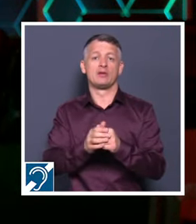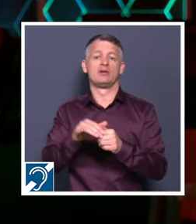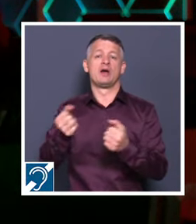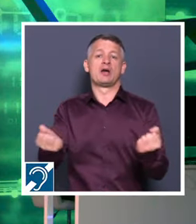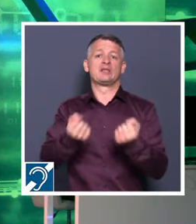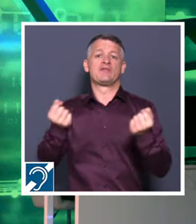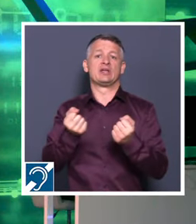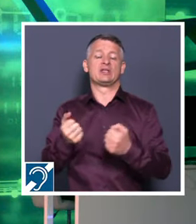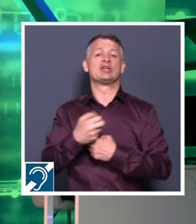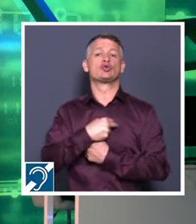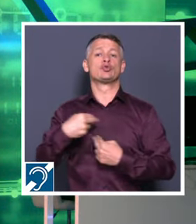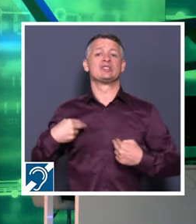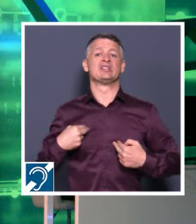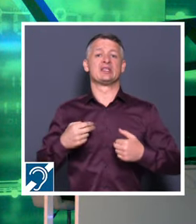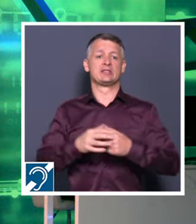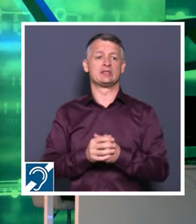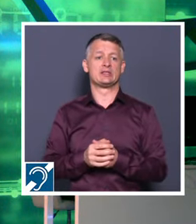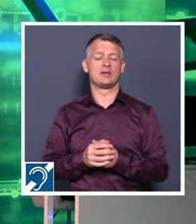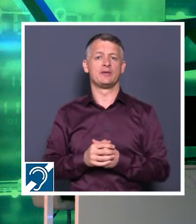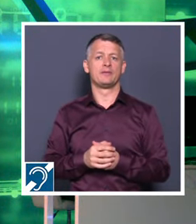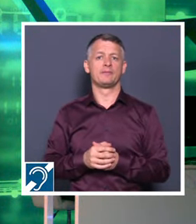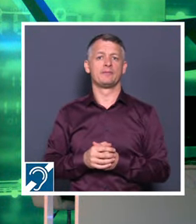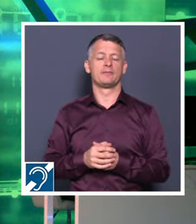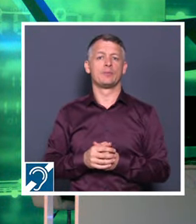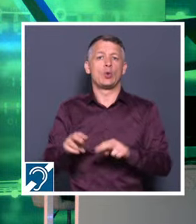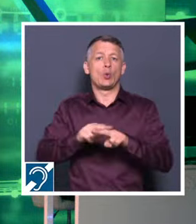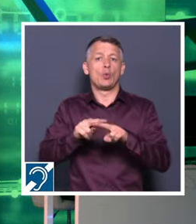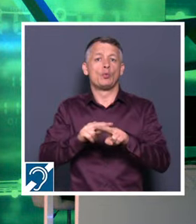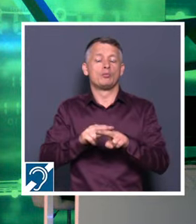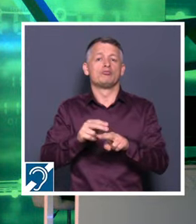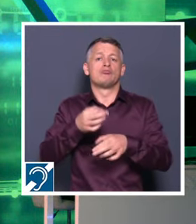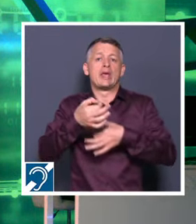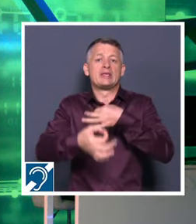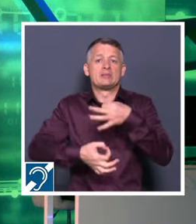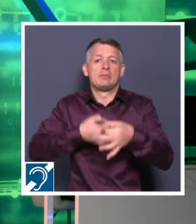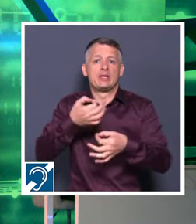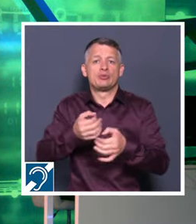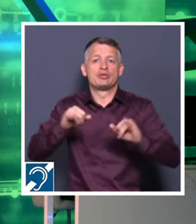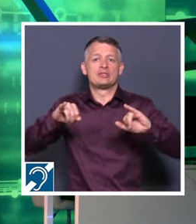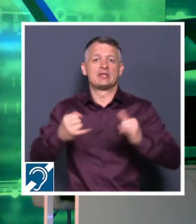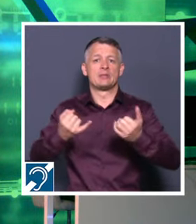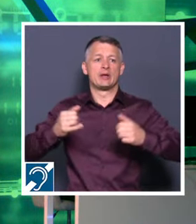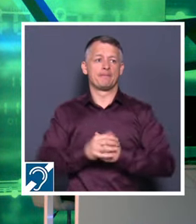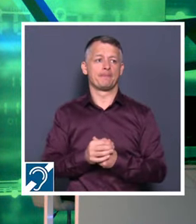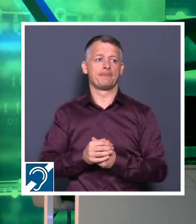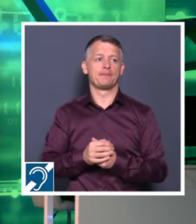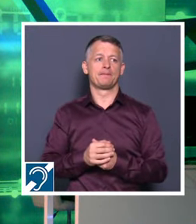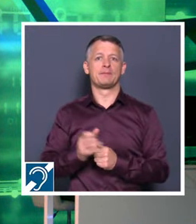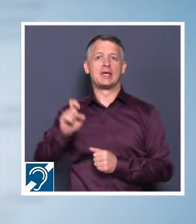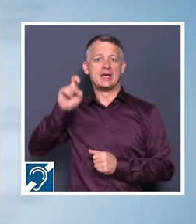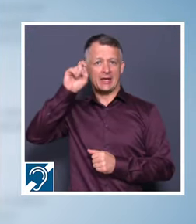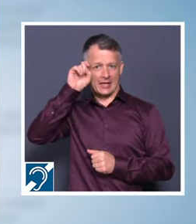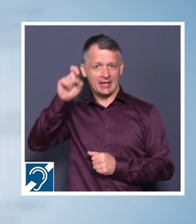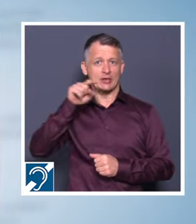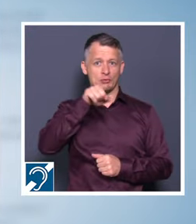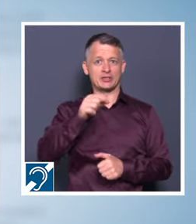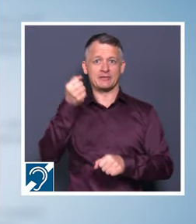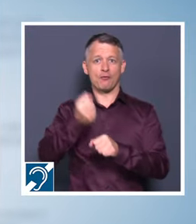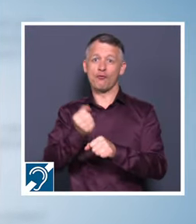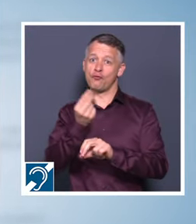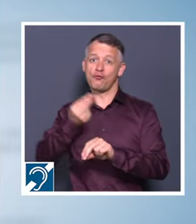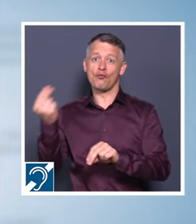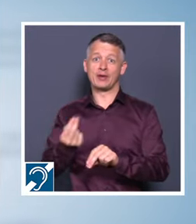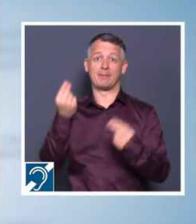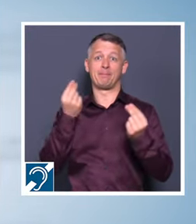procesului de justiție. Cum ne explicăm asta? Păi cred că ați sintetizat foarte bine. Dacă vreme